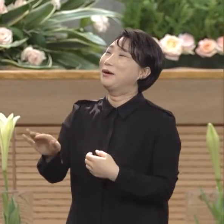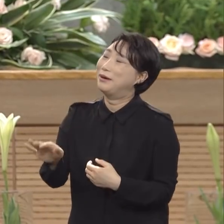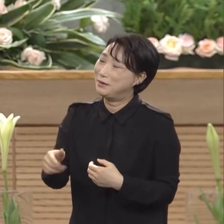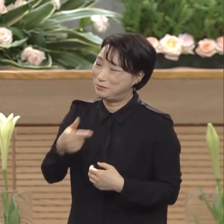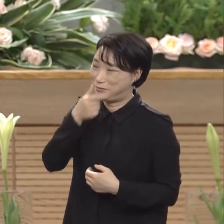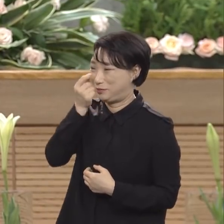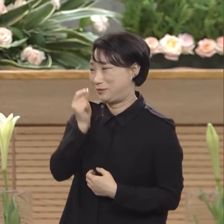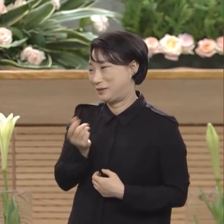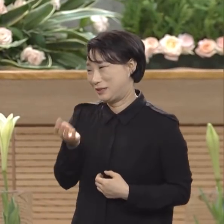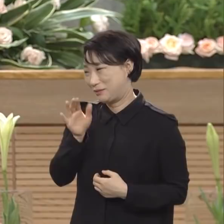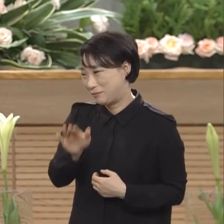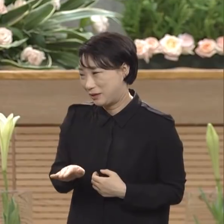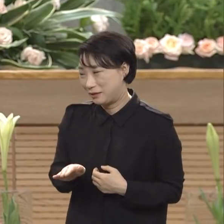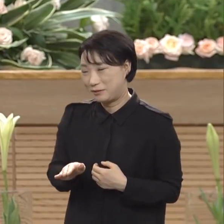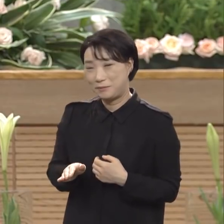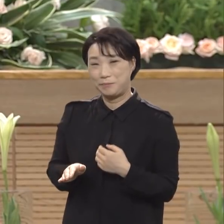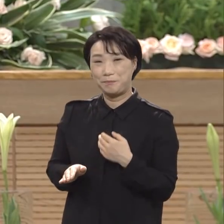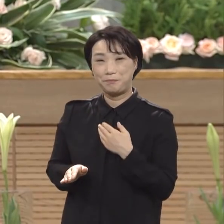부족하지만